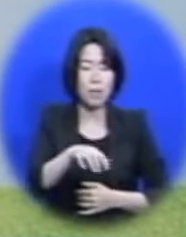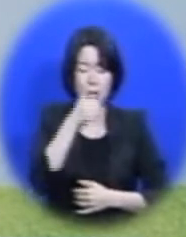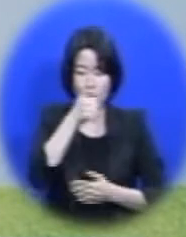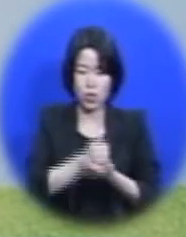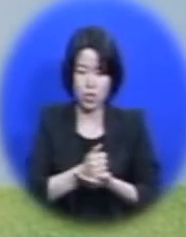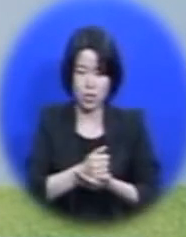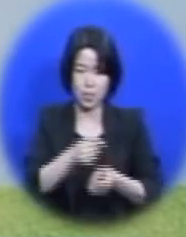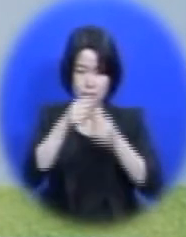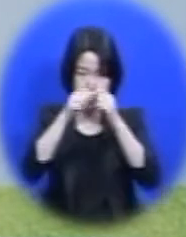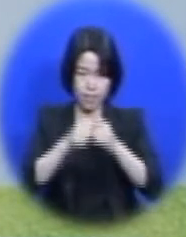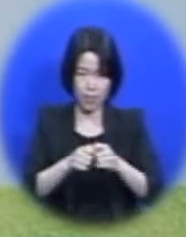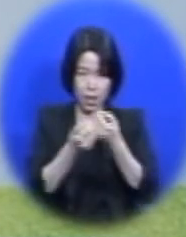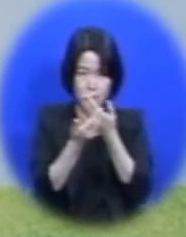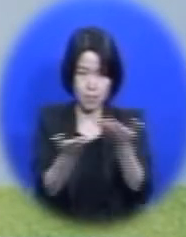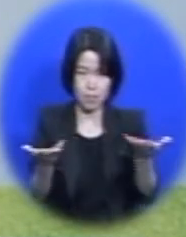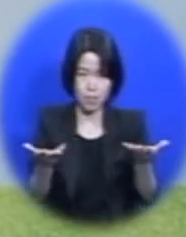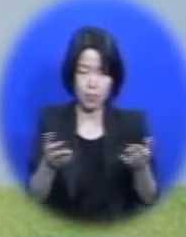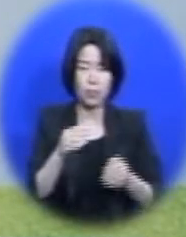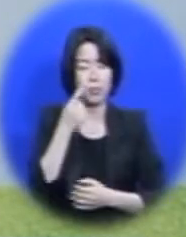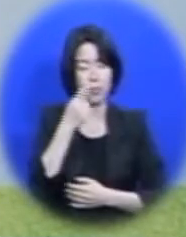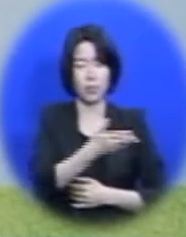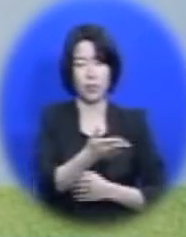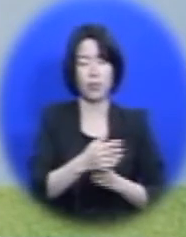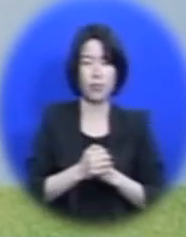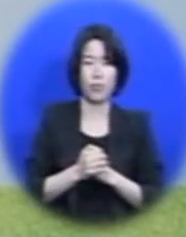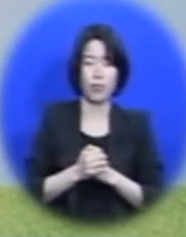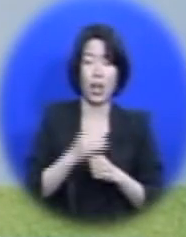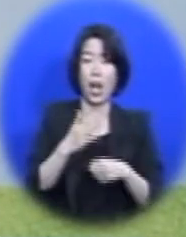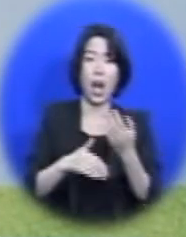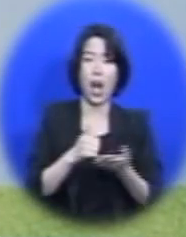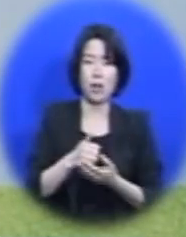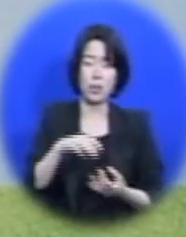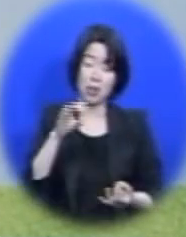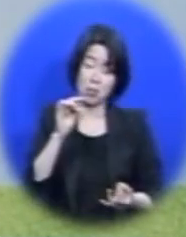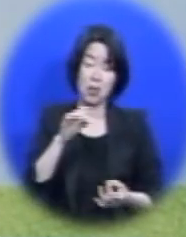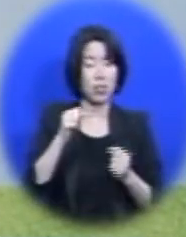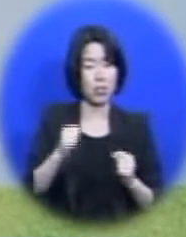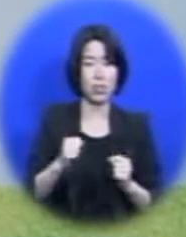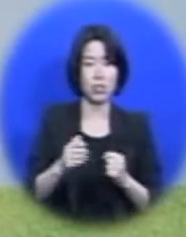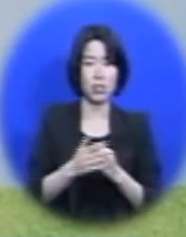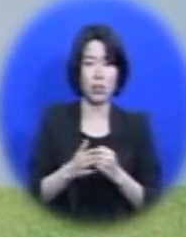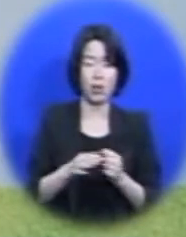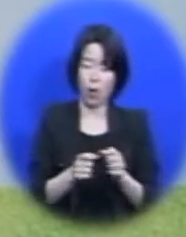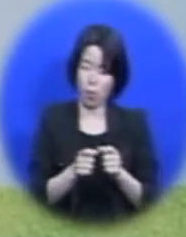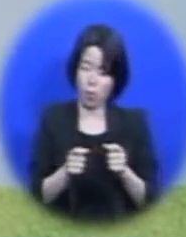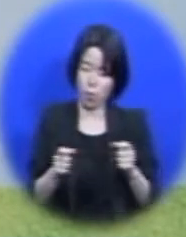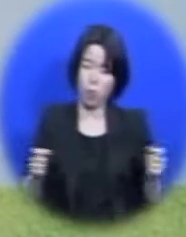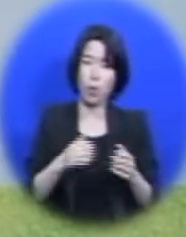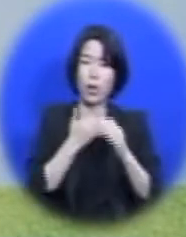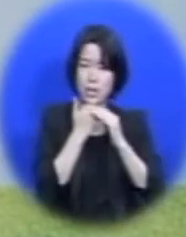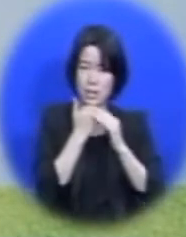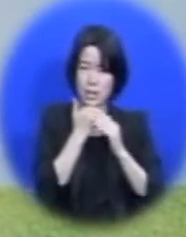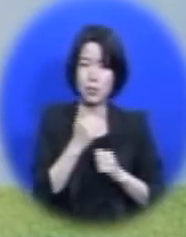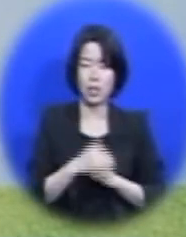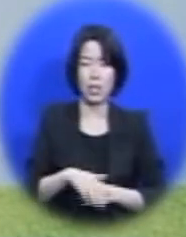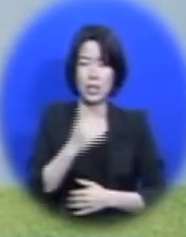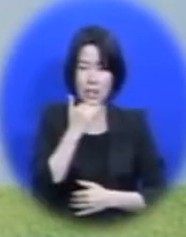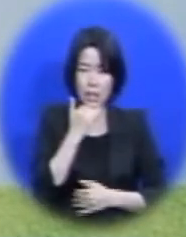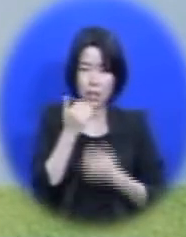낱낱이 밝혀 보이겠다. 하나님이 가만히 계시니까, 오래 참으시니까,